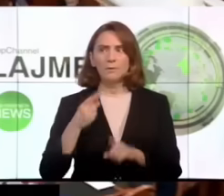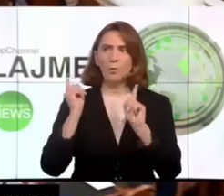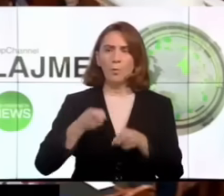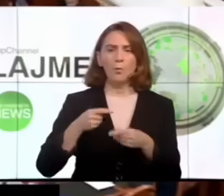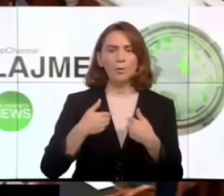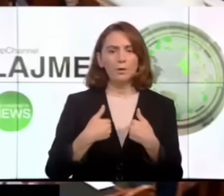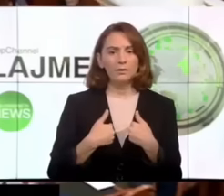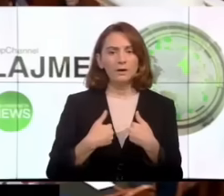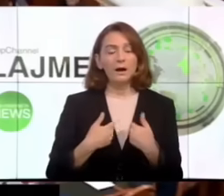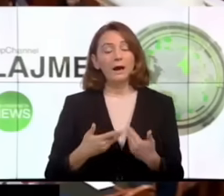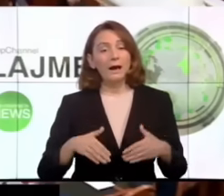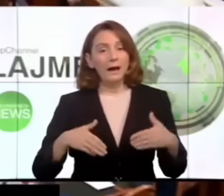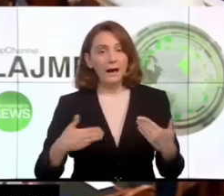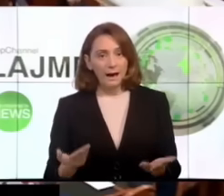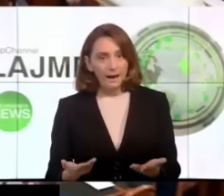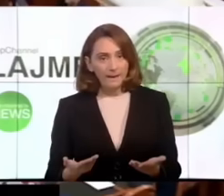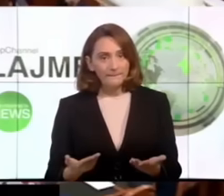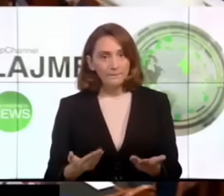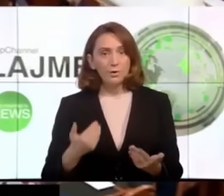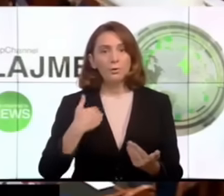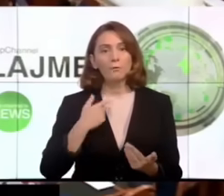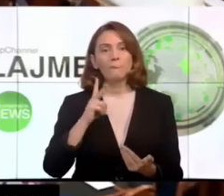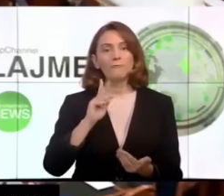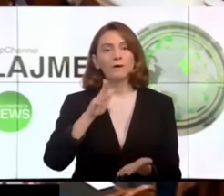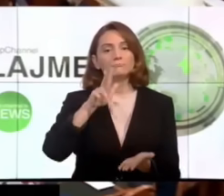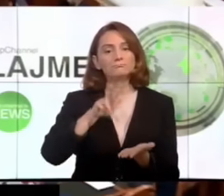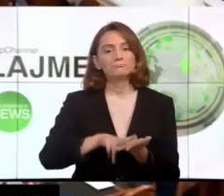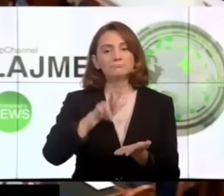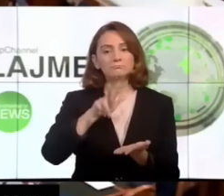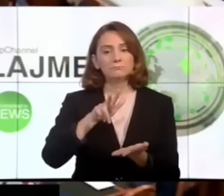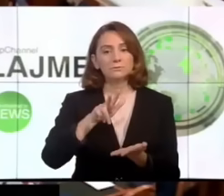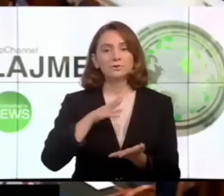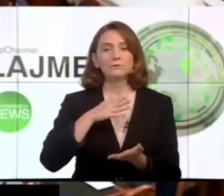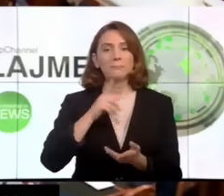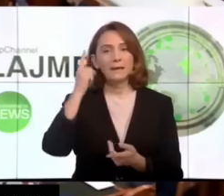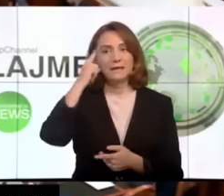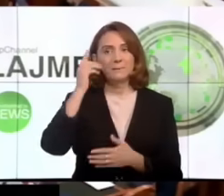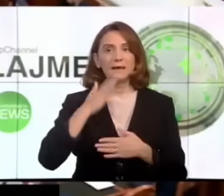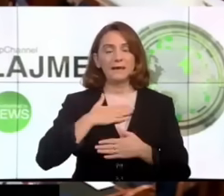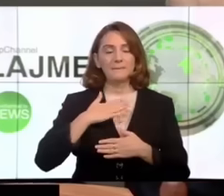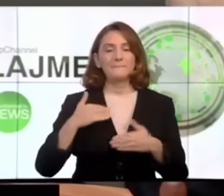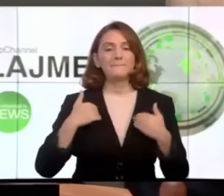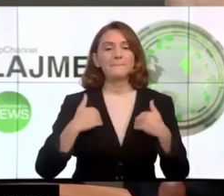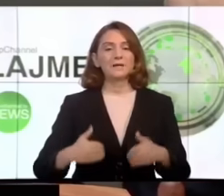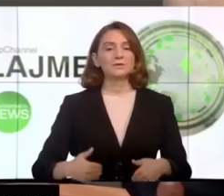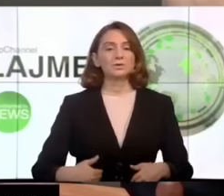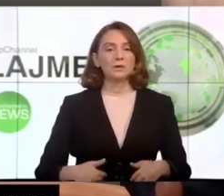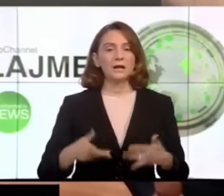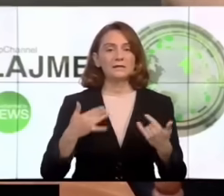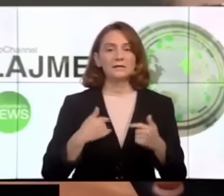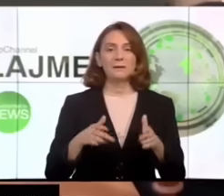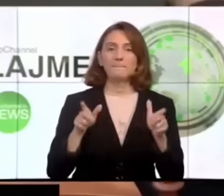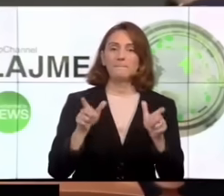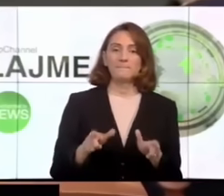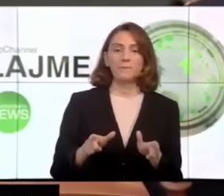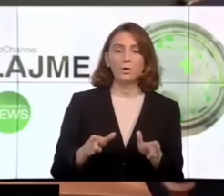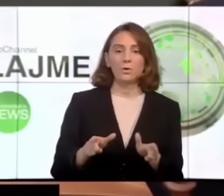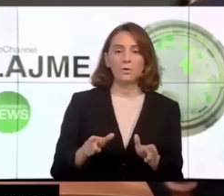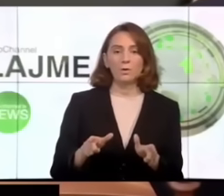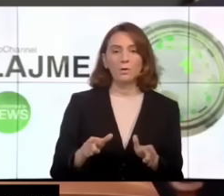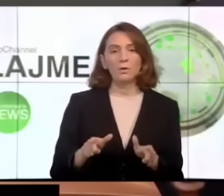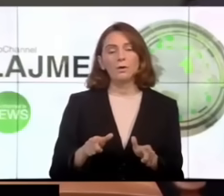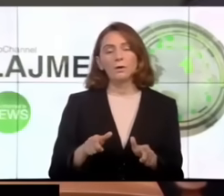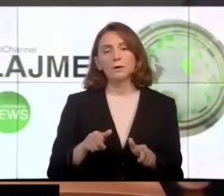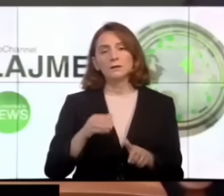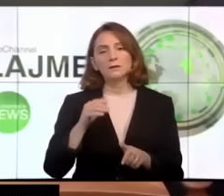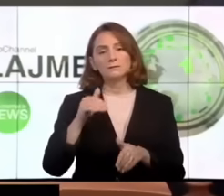nenit 70 fraksion 1 dhe 73 fraksion 1 të kushtetutës, që parashikon se deputeti nuk mban përgjegjësi për